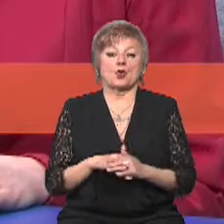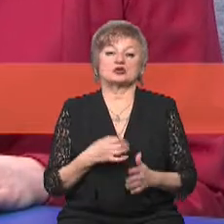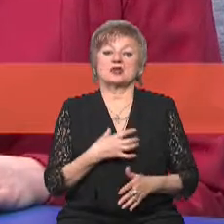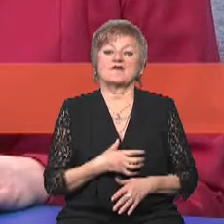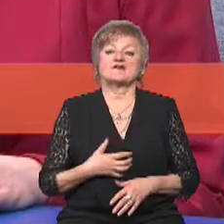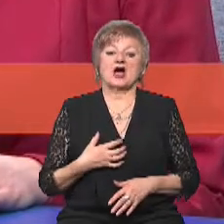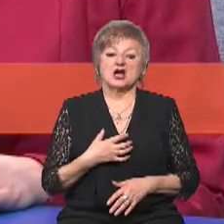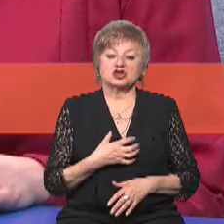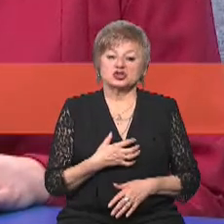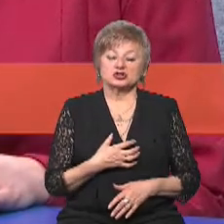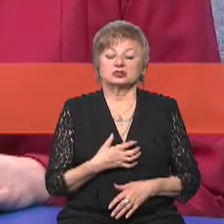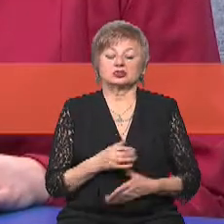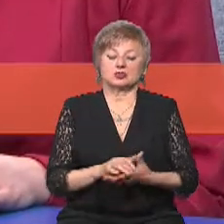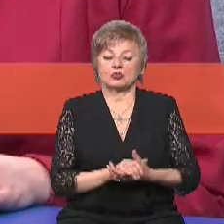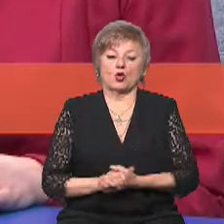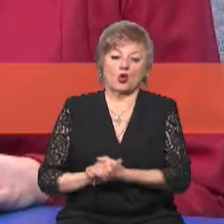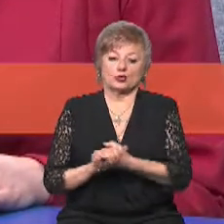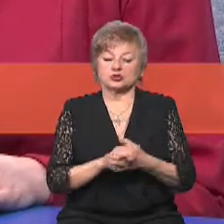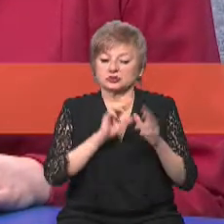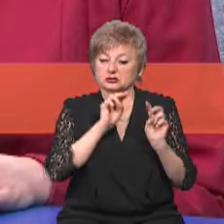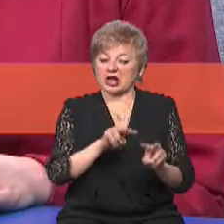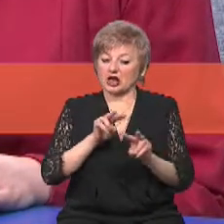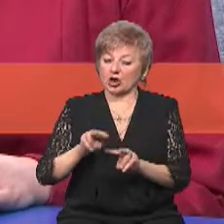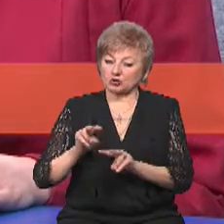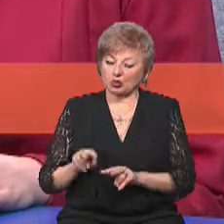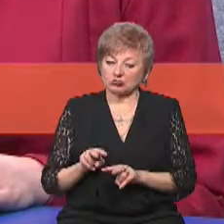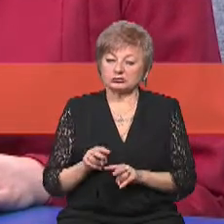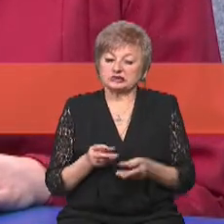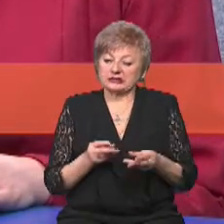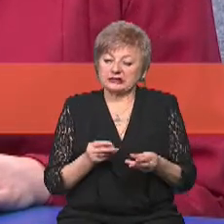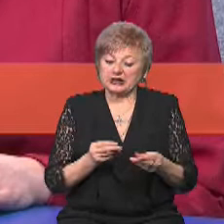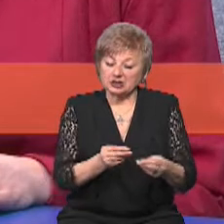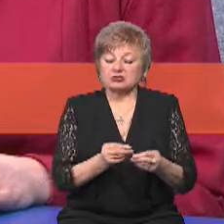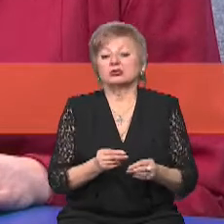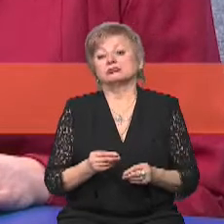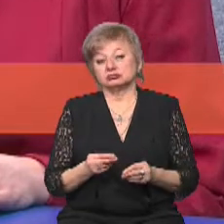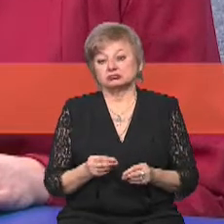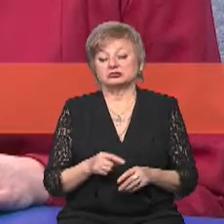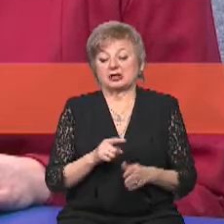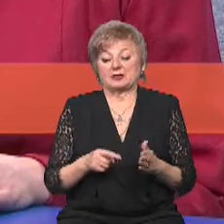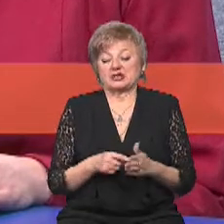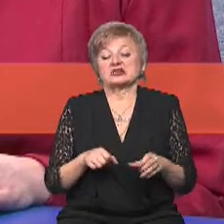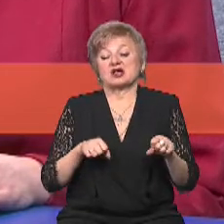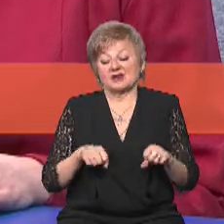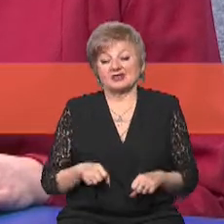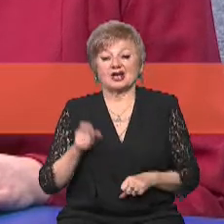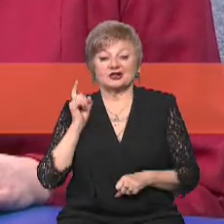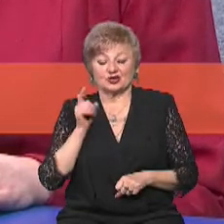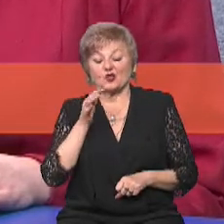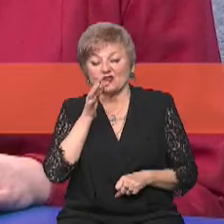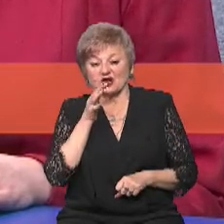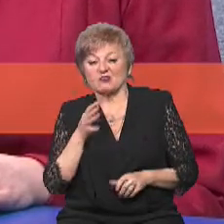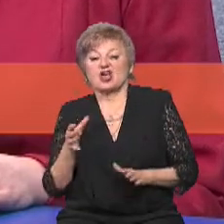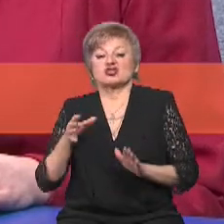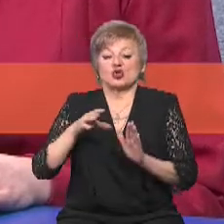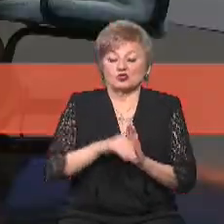уважним суспільним наглядом і тиском, то, в принципі, міська влада якби на той час долучилась